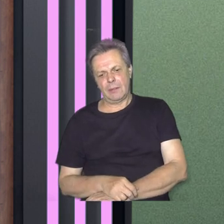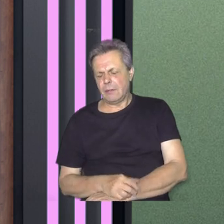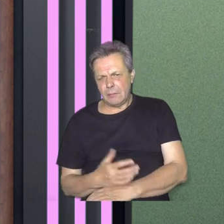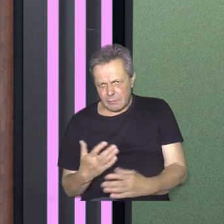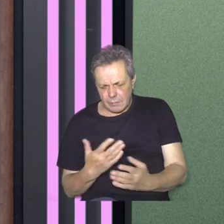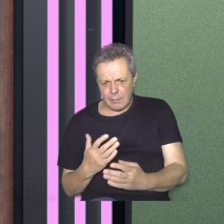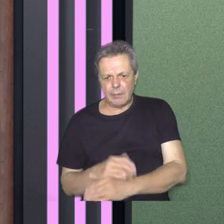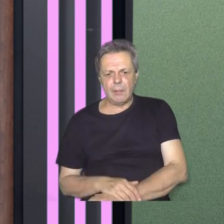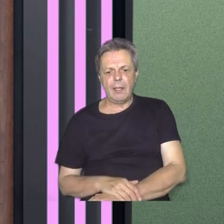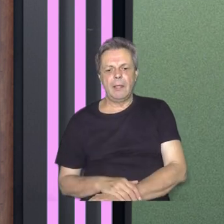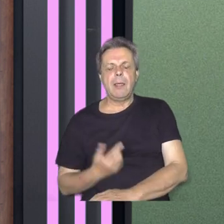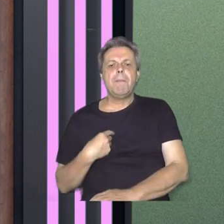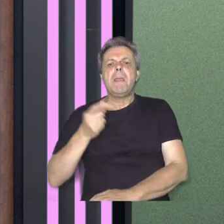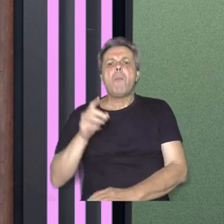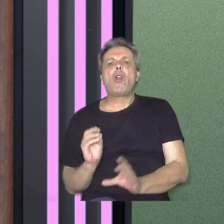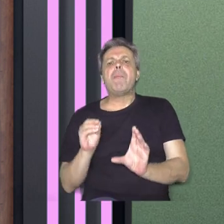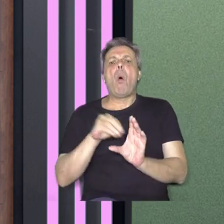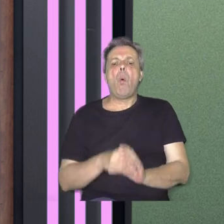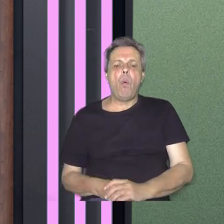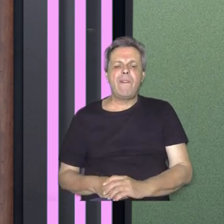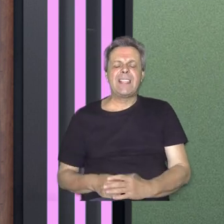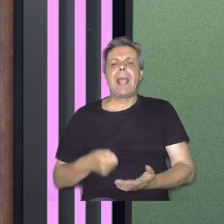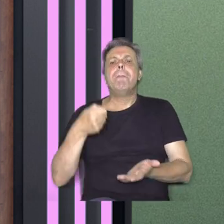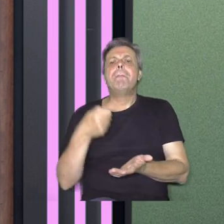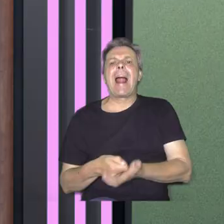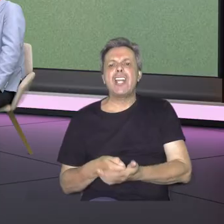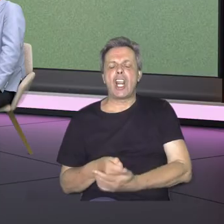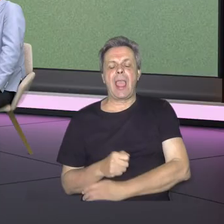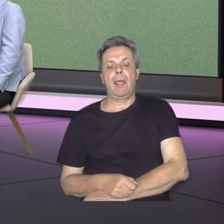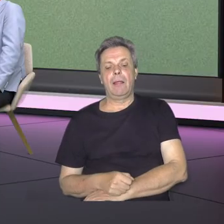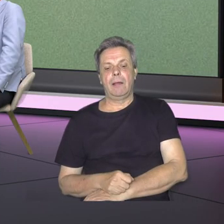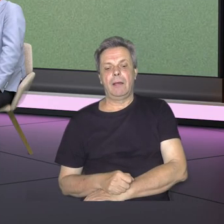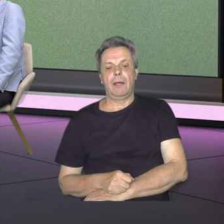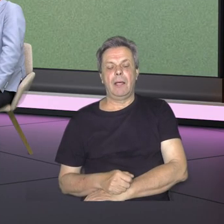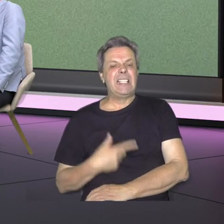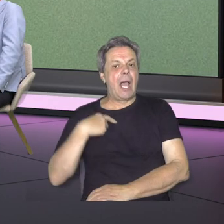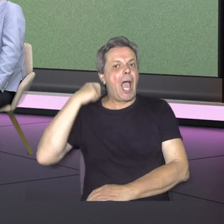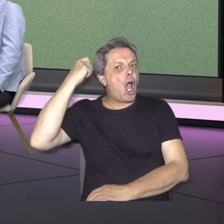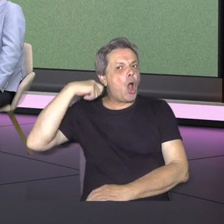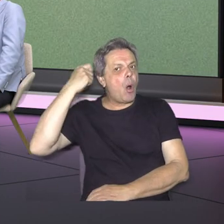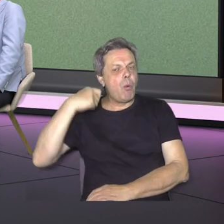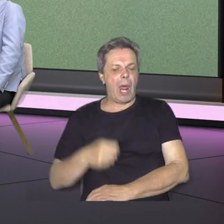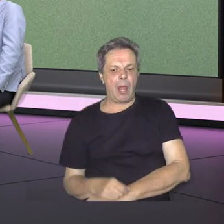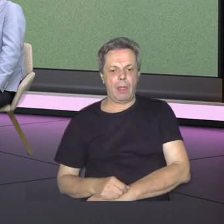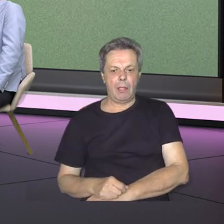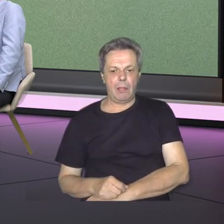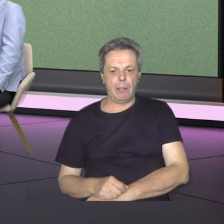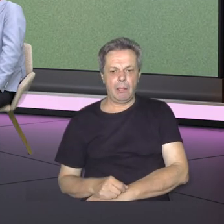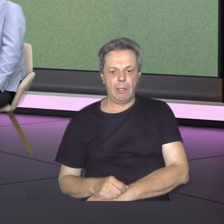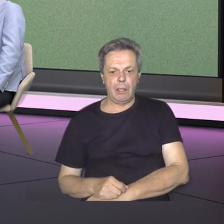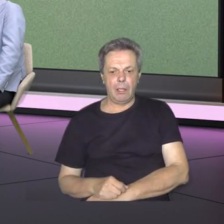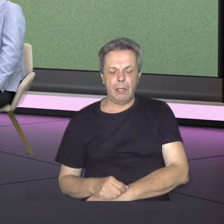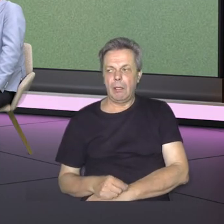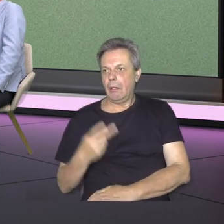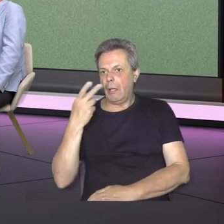Pa rekao, koji problem? Pa moramo uvesti nekakvo plaćanje za komunalije.